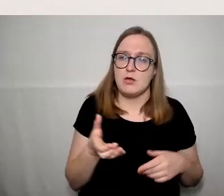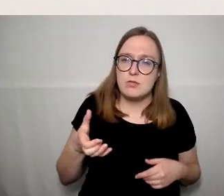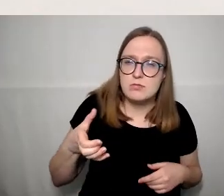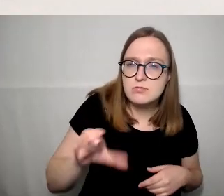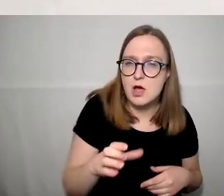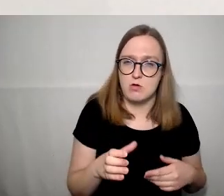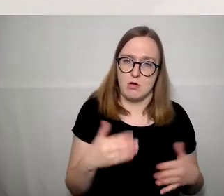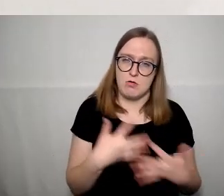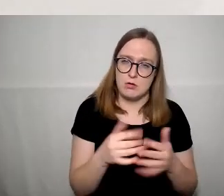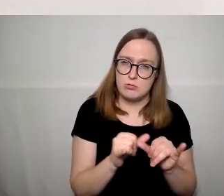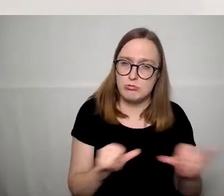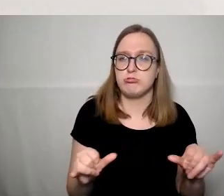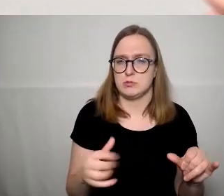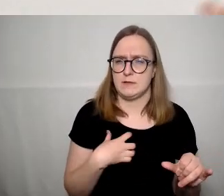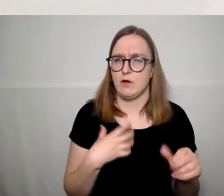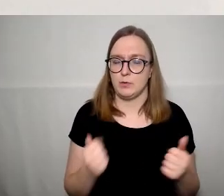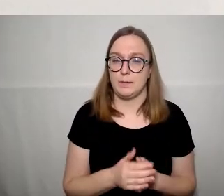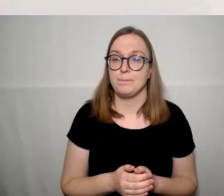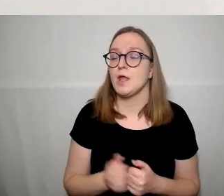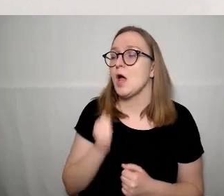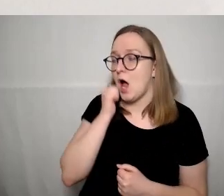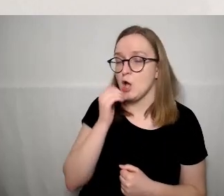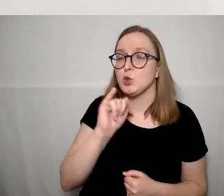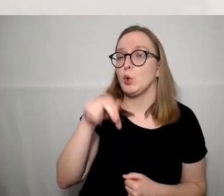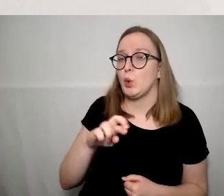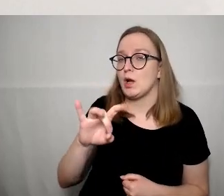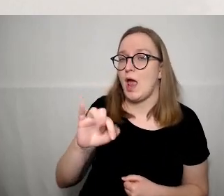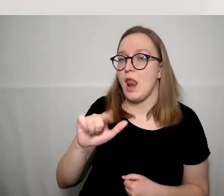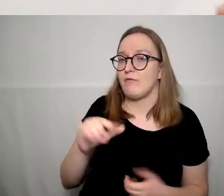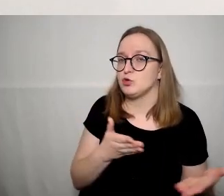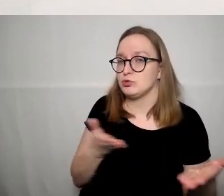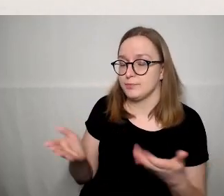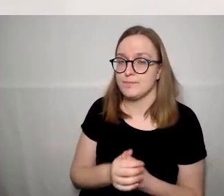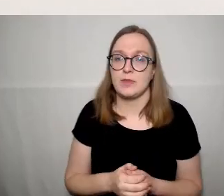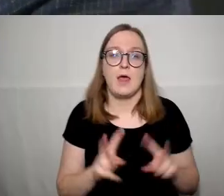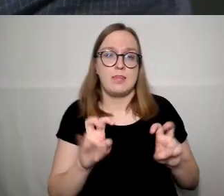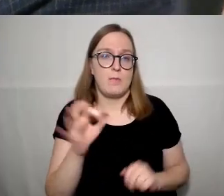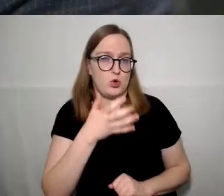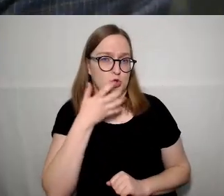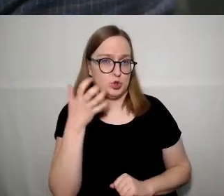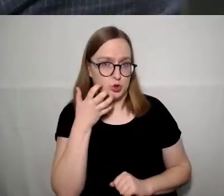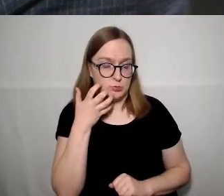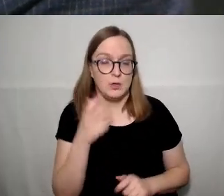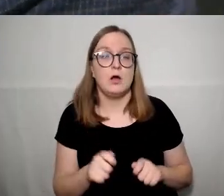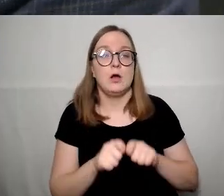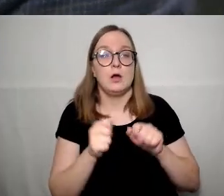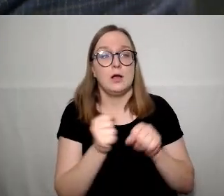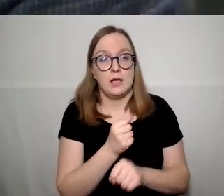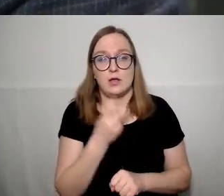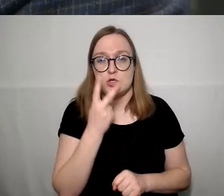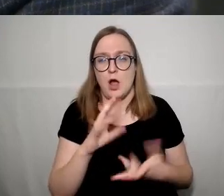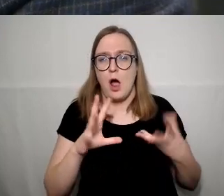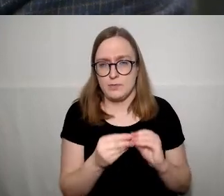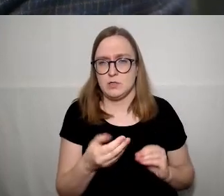Audrius Jurgelevičius, prašau. Kalbant apie šildymą, reikėtų turbūt kalbėti ir apie komunalinių paslaugų kainas.